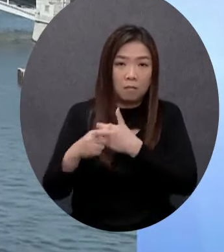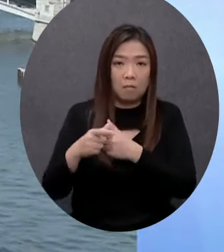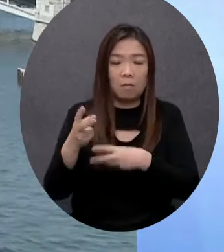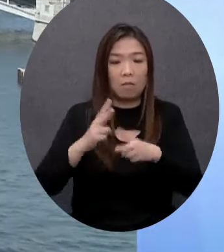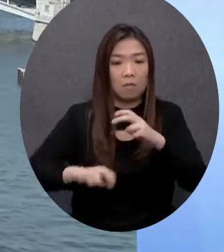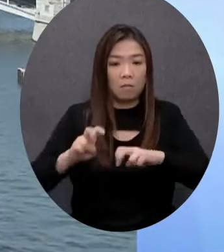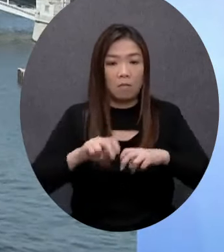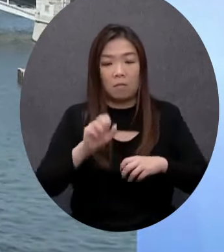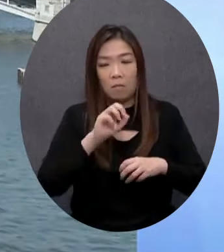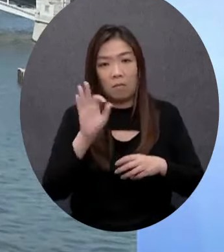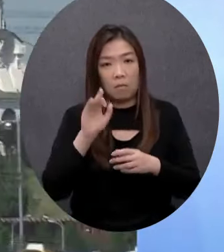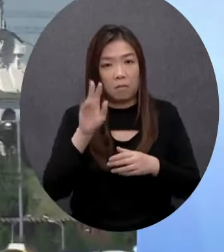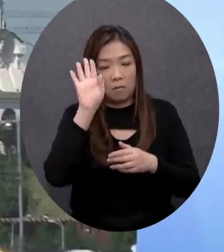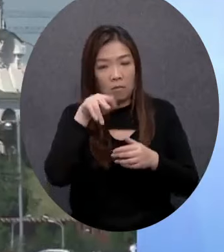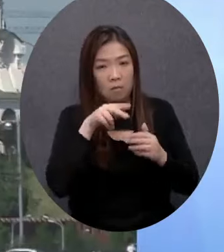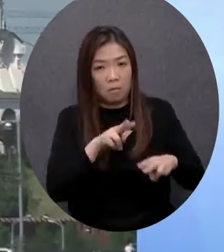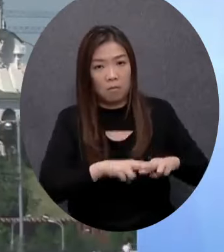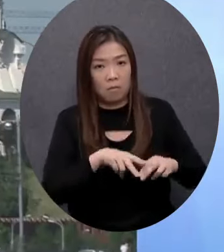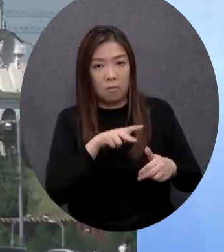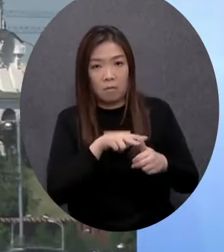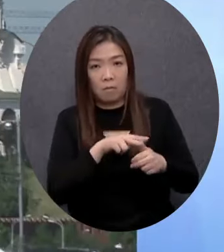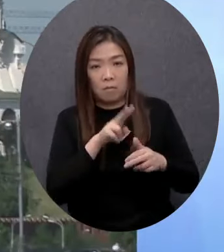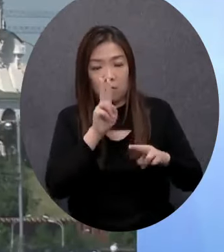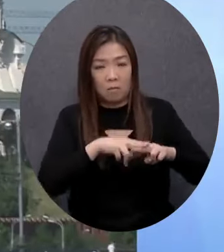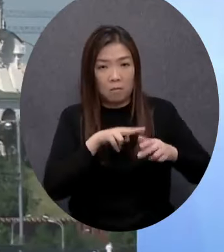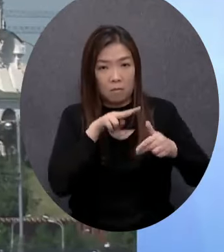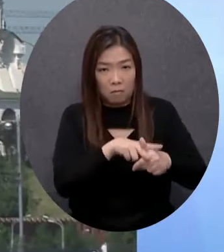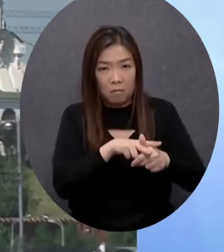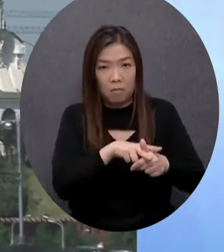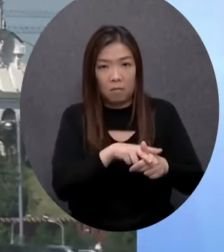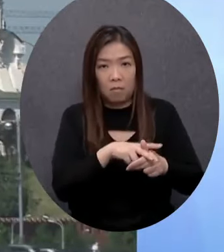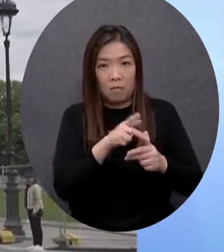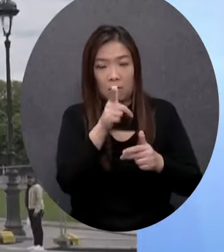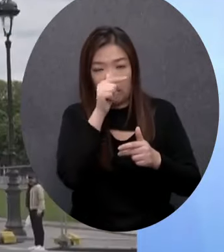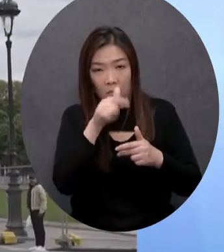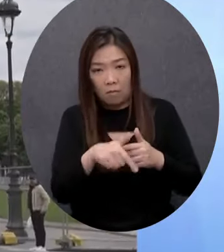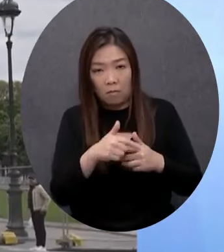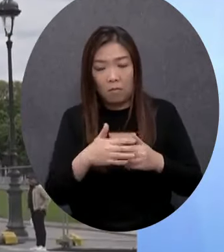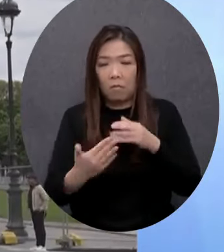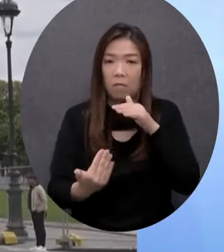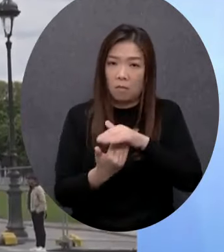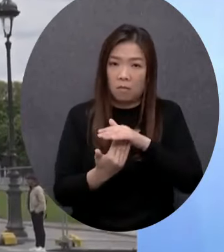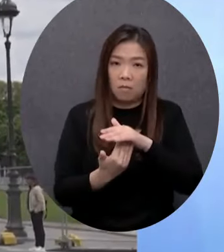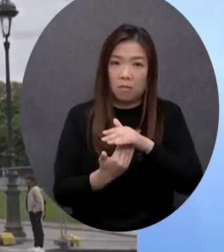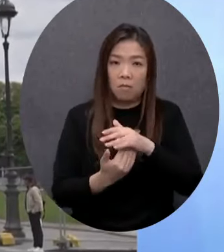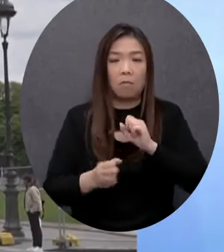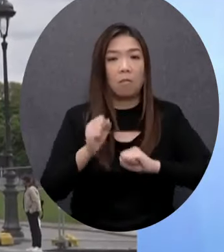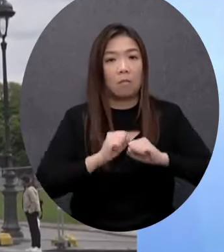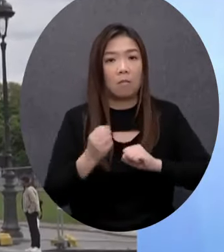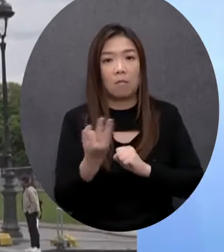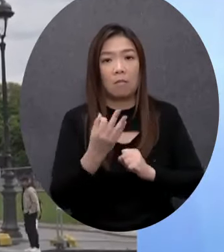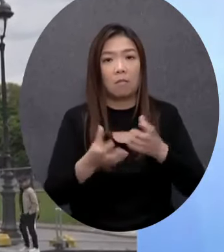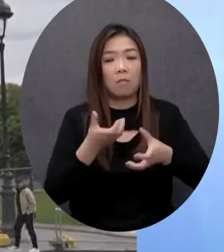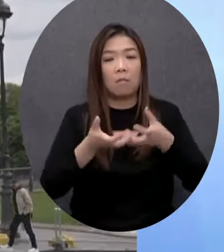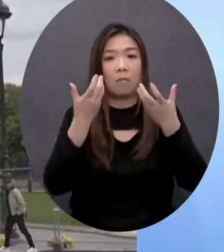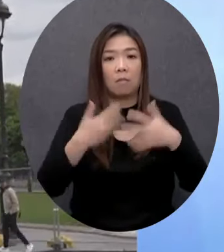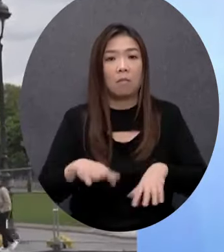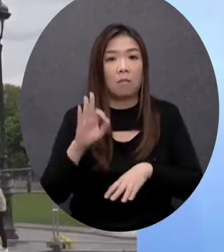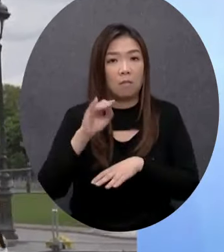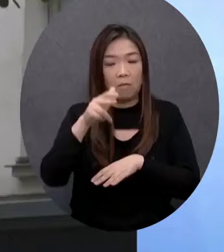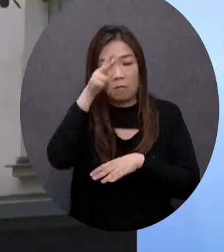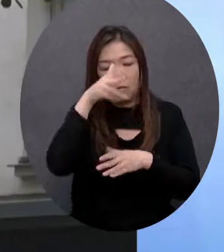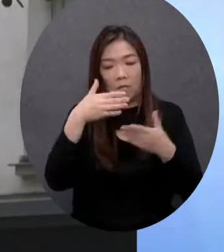斯施压，迫使莫斯科停止对乌克兰的军事行动。三边会谈结束之后，法国政府将会